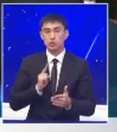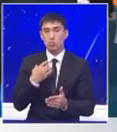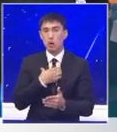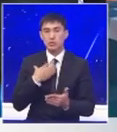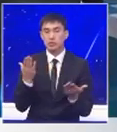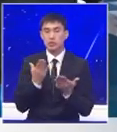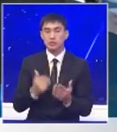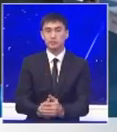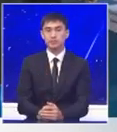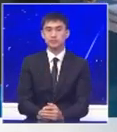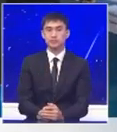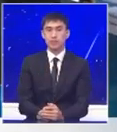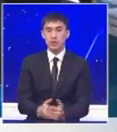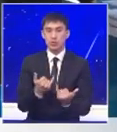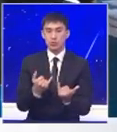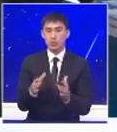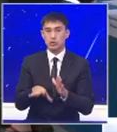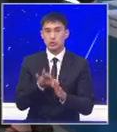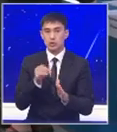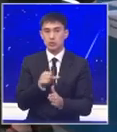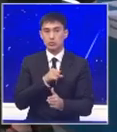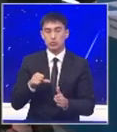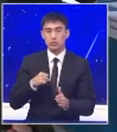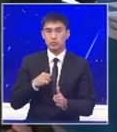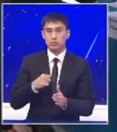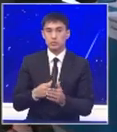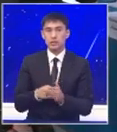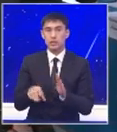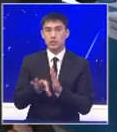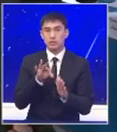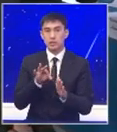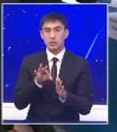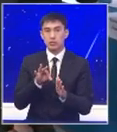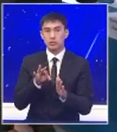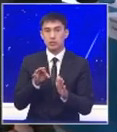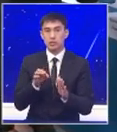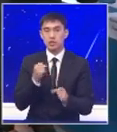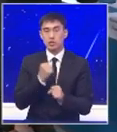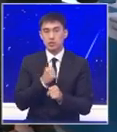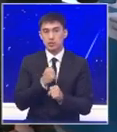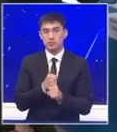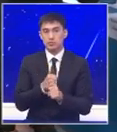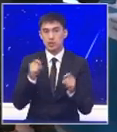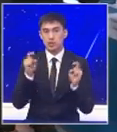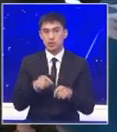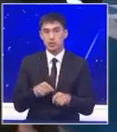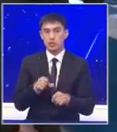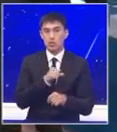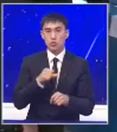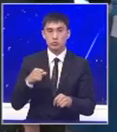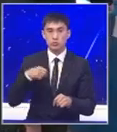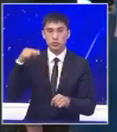Маңыздылығы неде? Енді бүгінгі сайлауда біз өзіміздің сайлауды выбор бізді таңдап кеп тұрмыз.